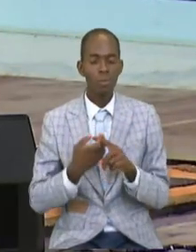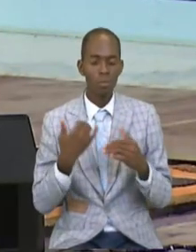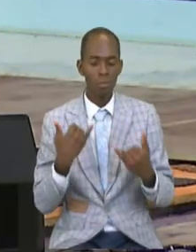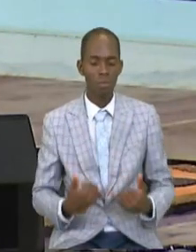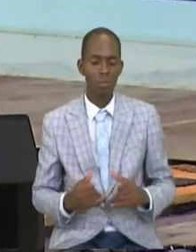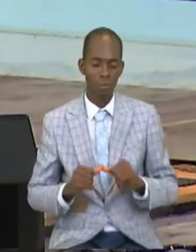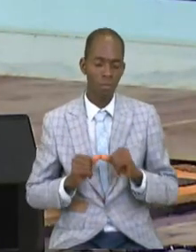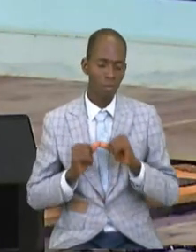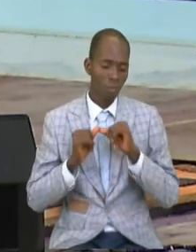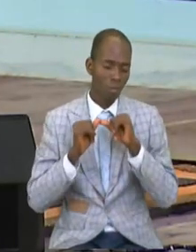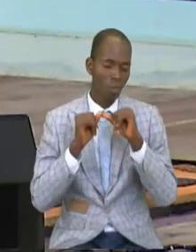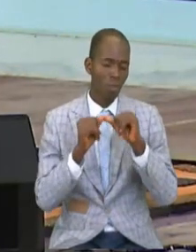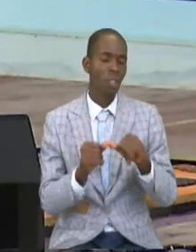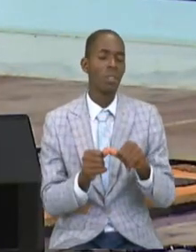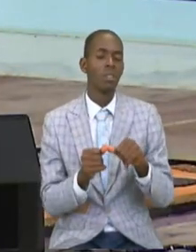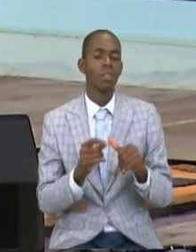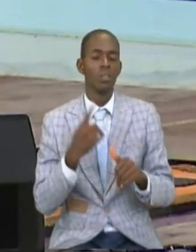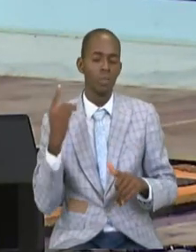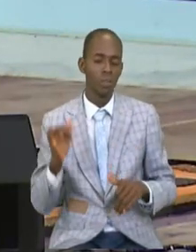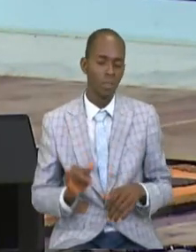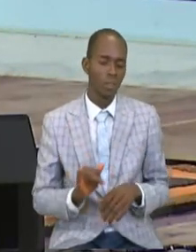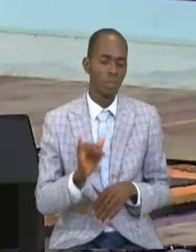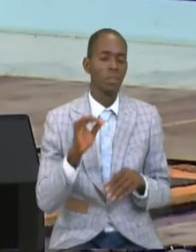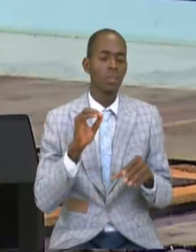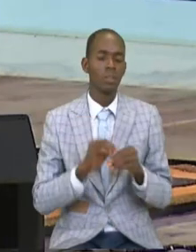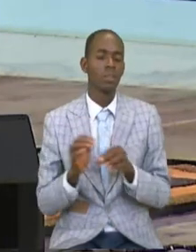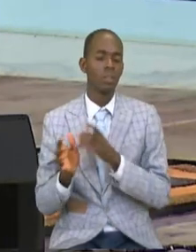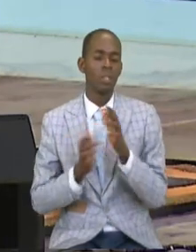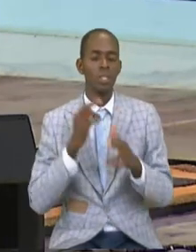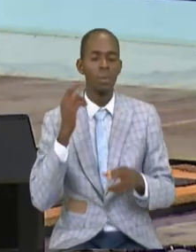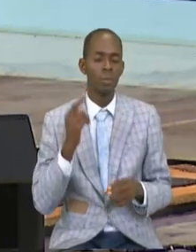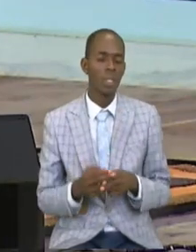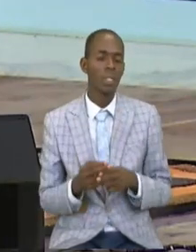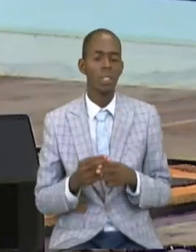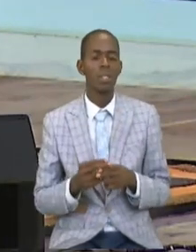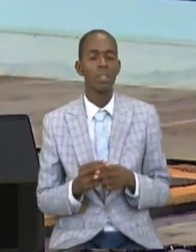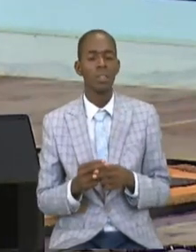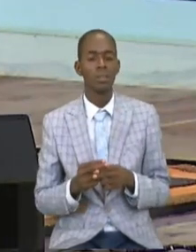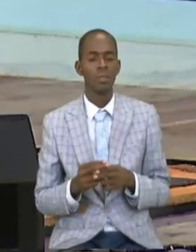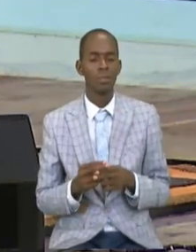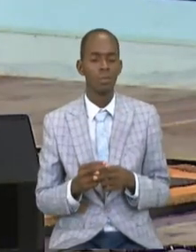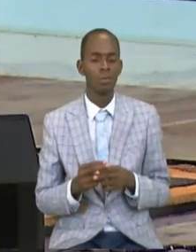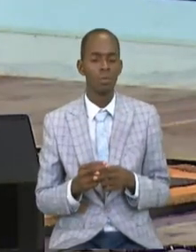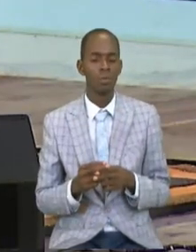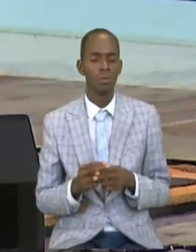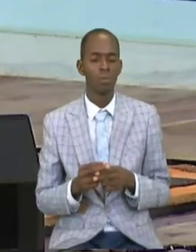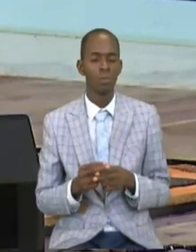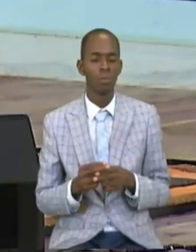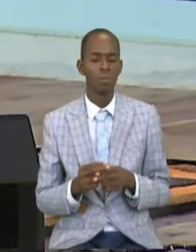dorénavant, dans aujourd'hui, pour toujours au nom de Jésus-Christ.